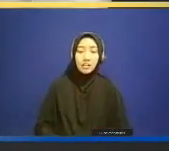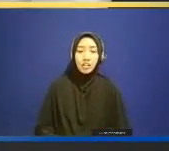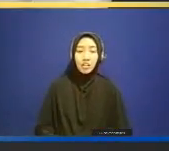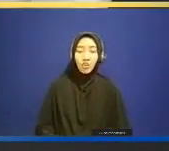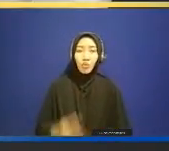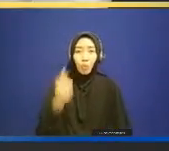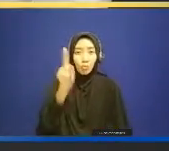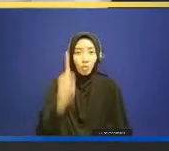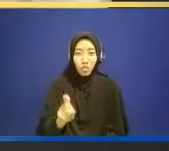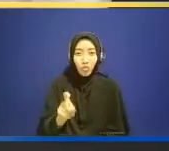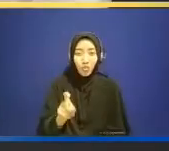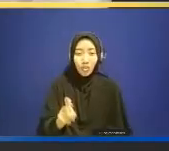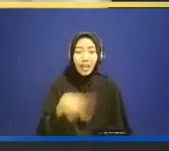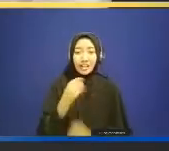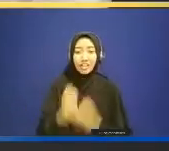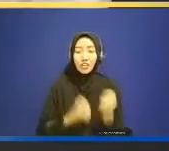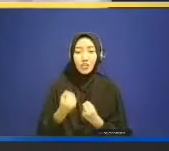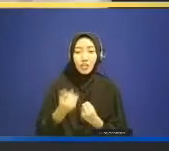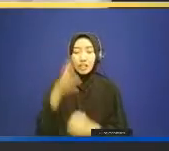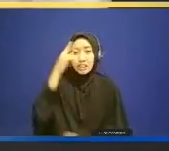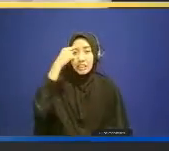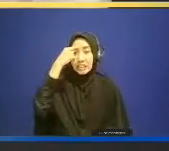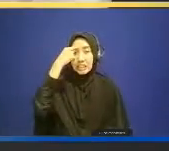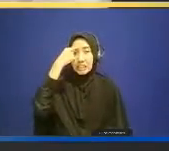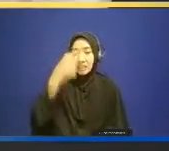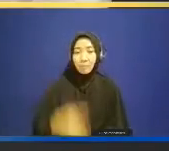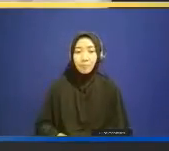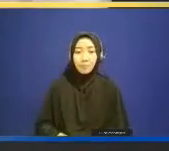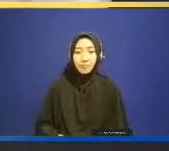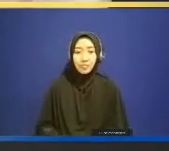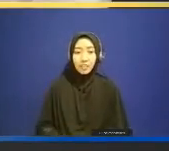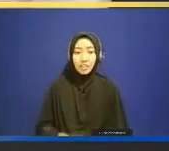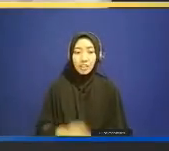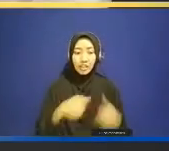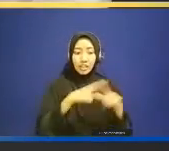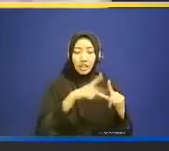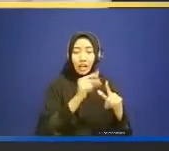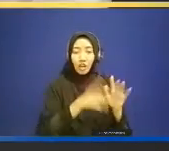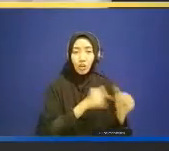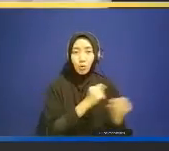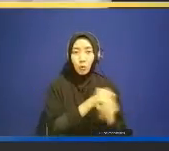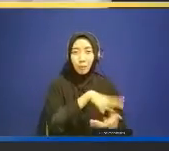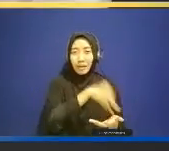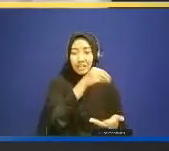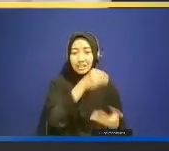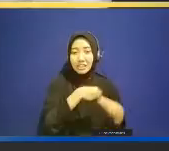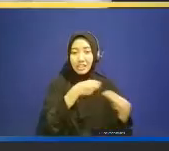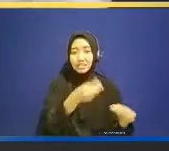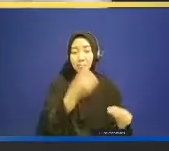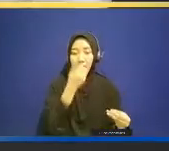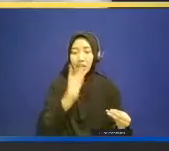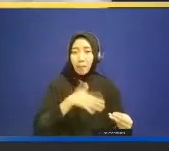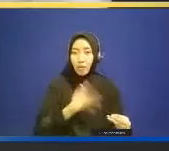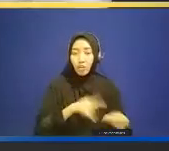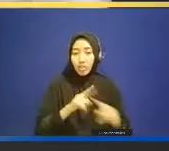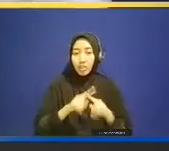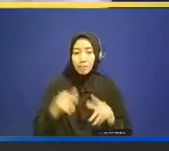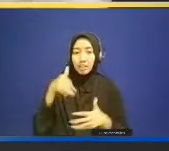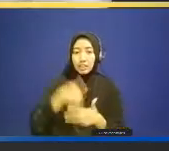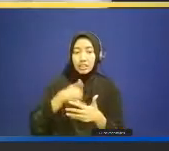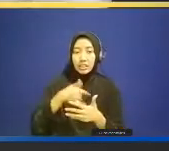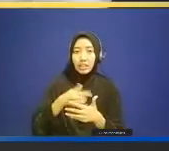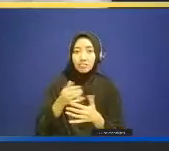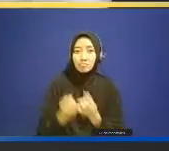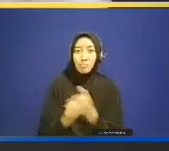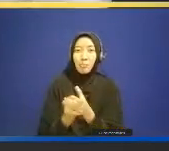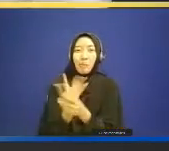perlu uang ini yang pernah dilakukan di India inget enggak karung-karung tuh berat beras atau apa yang dikasih makan orang nggak mau didalamnya ada